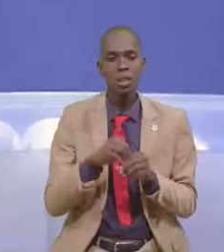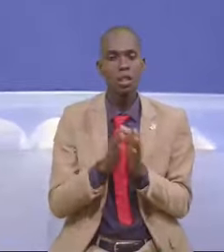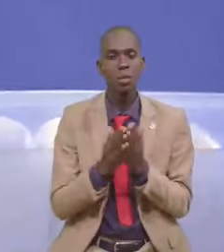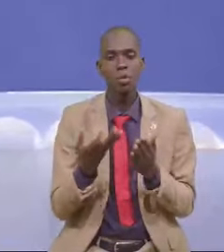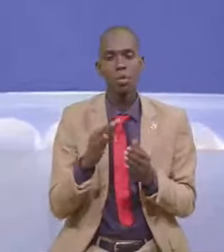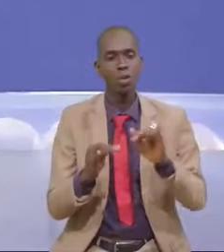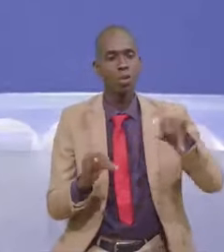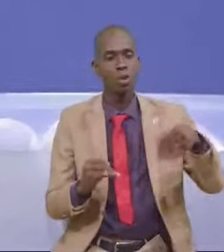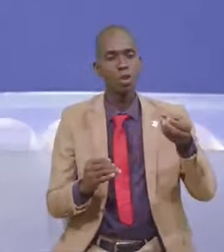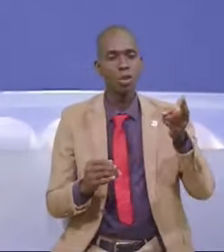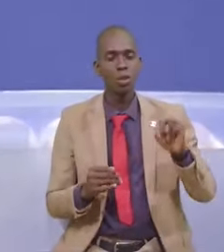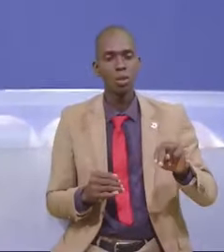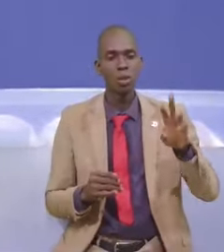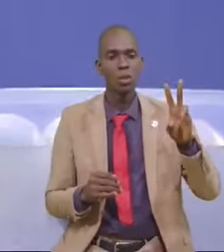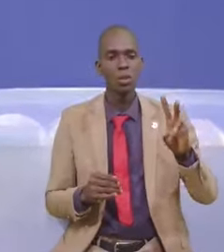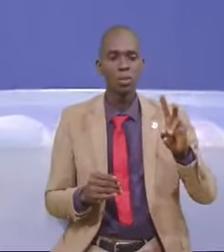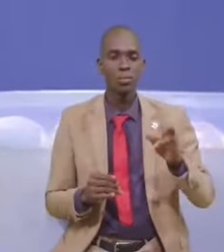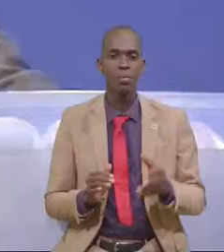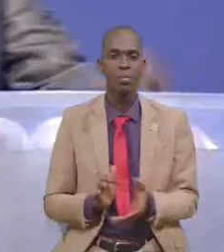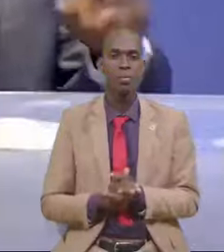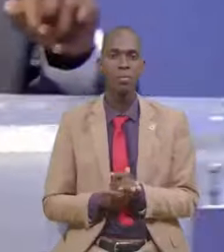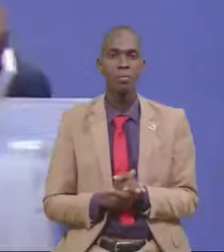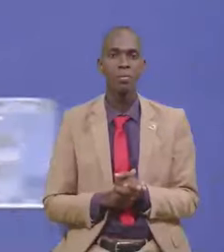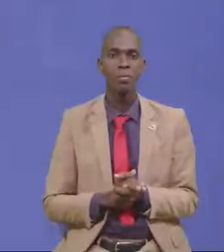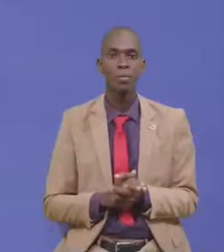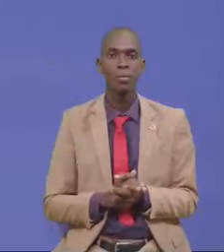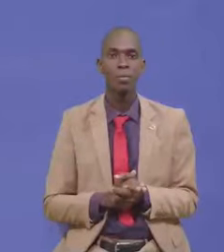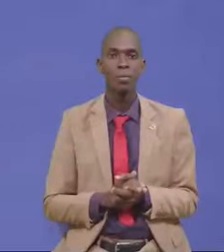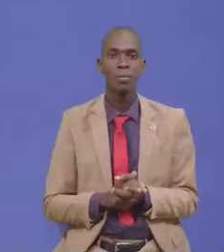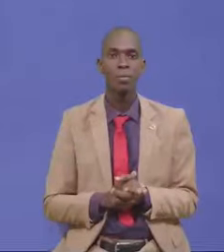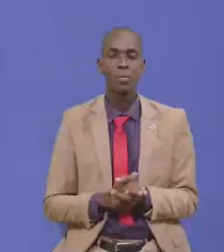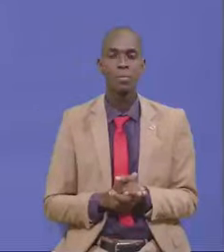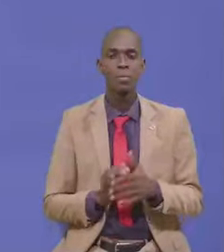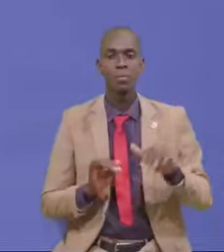Jésus a dit en Jean 16, verset 12.